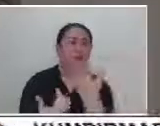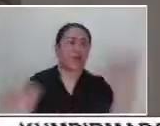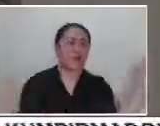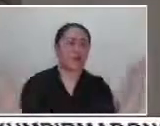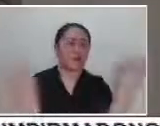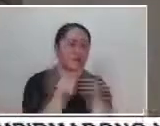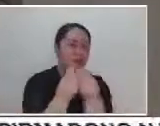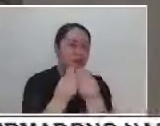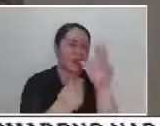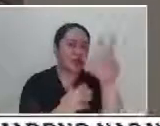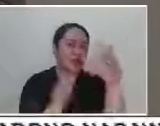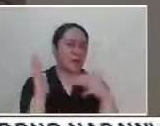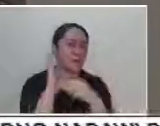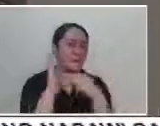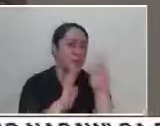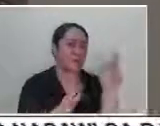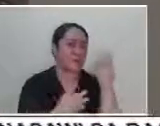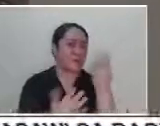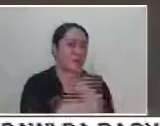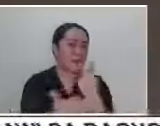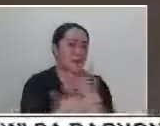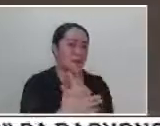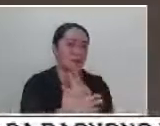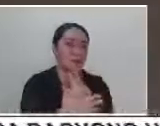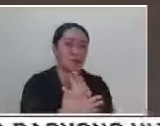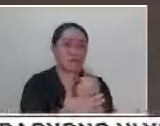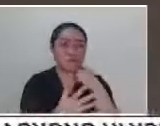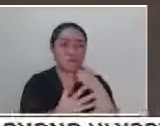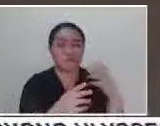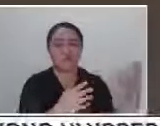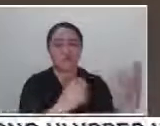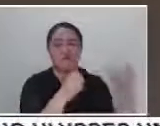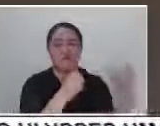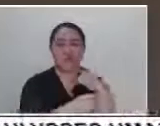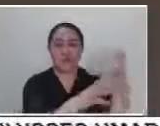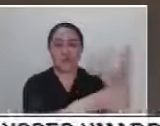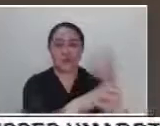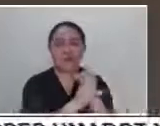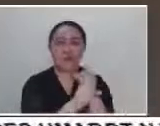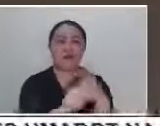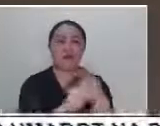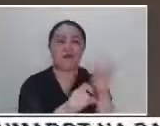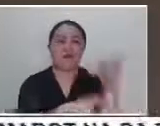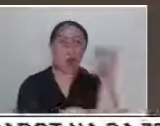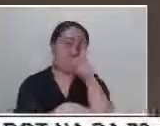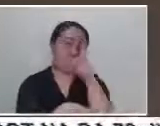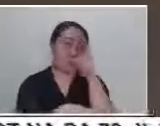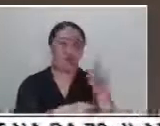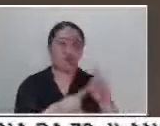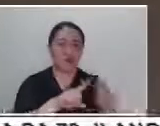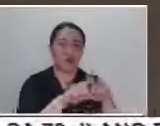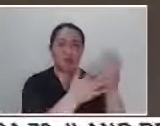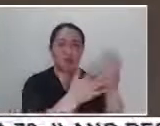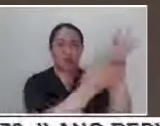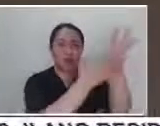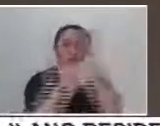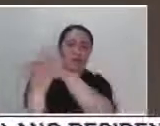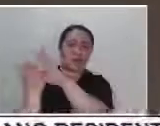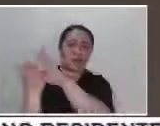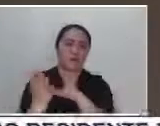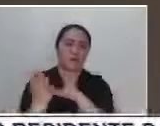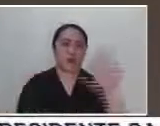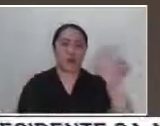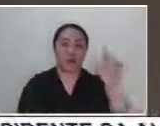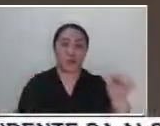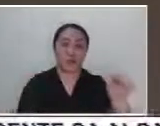shabu na nagkakahalaga ng 6,800 pesos. Ang isang lalaki na nahuli sa Synchronized Enhanced Managing of Police Operations ng